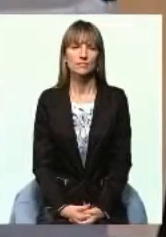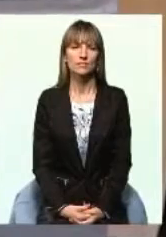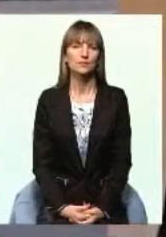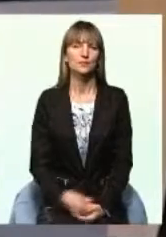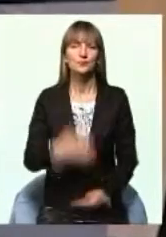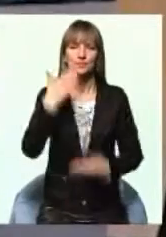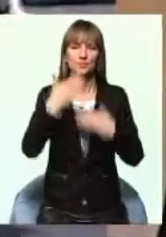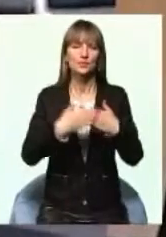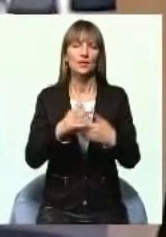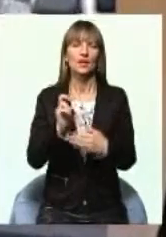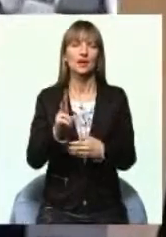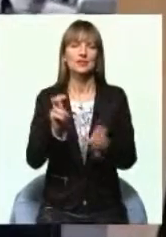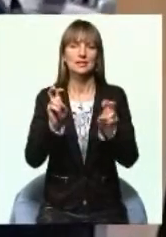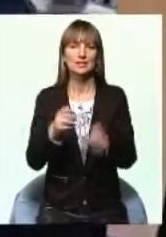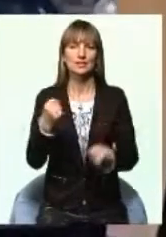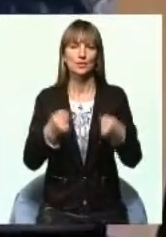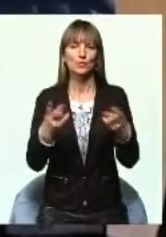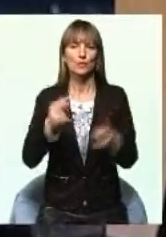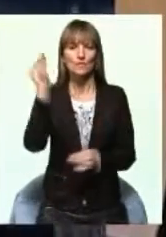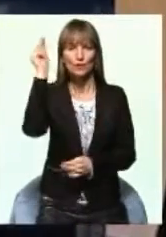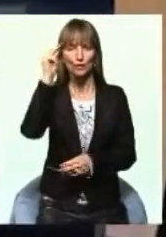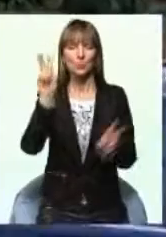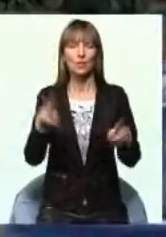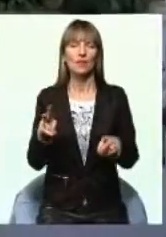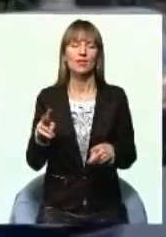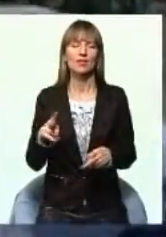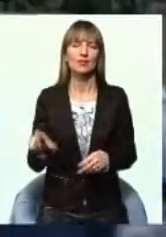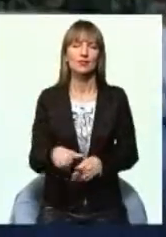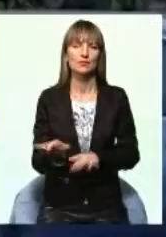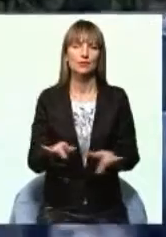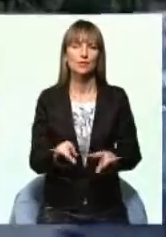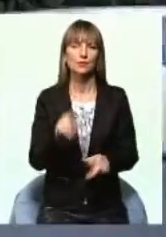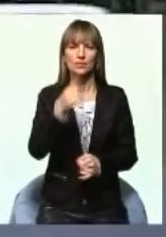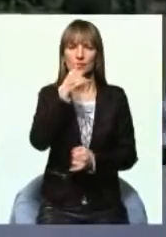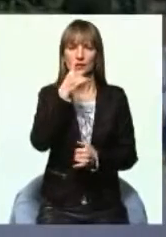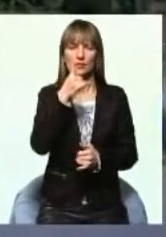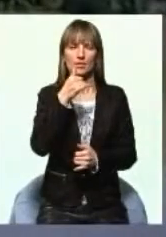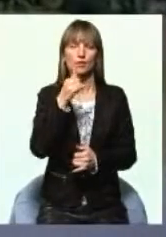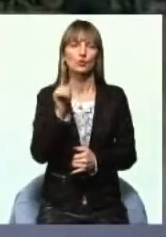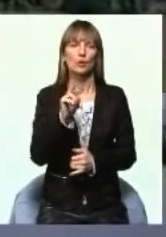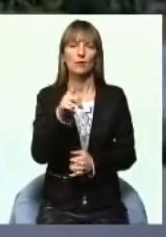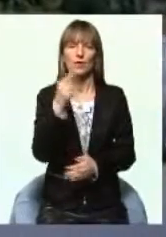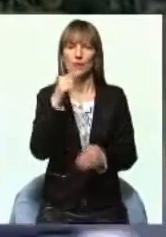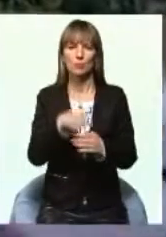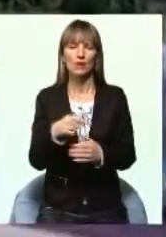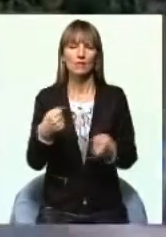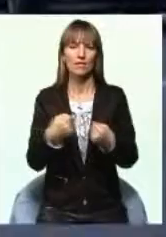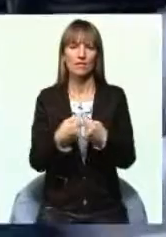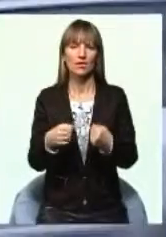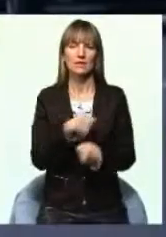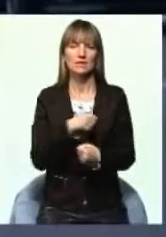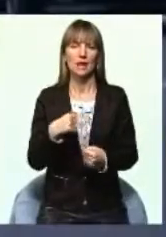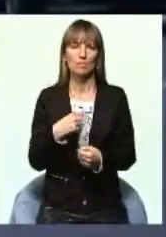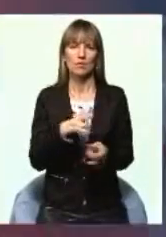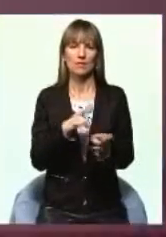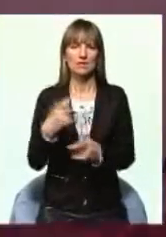Перед тим, як сісти за кермо, варто вивчити правила дорожнього руху. Адже ви можете втрапити в автокатастрофу, самі пошкодитись